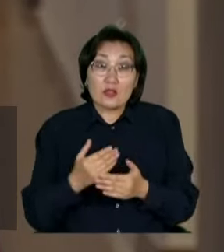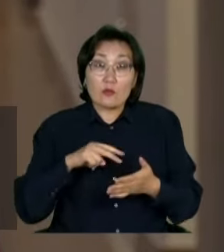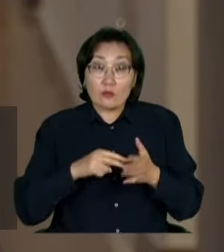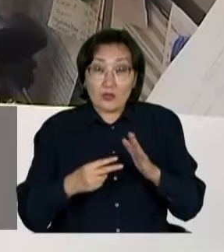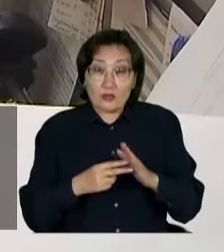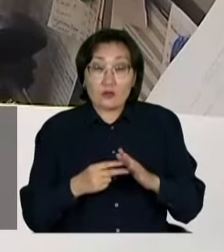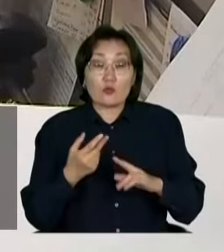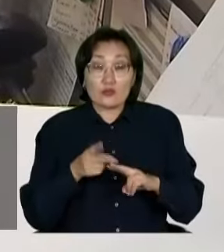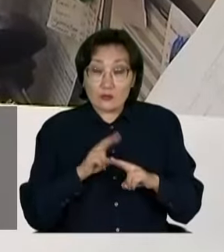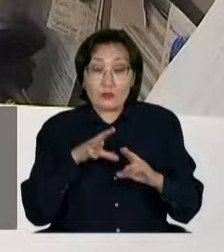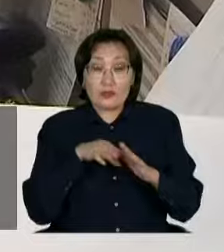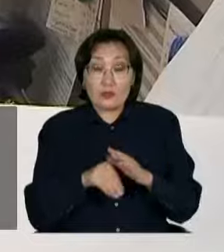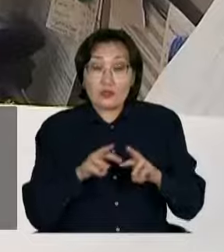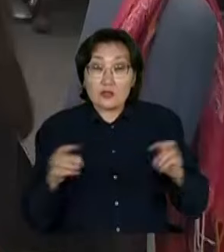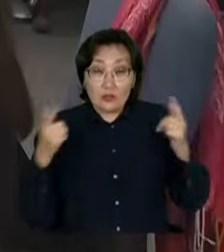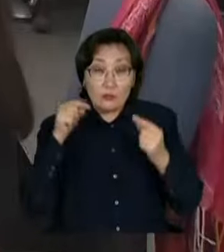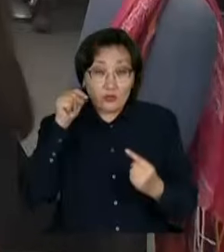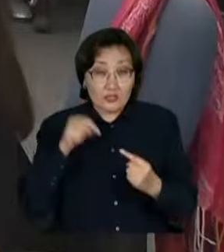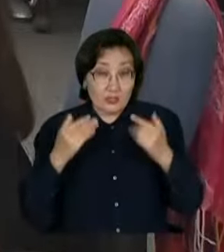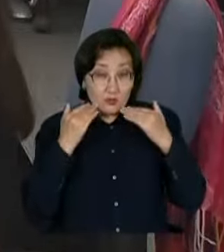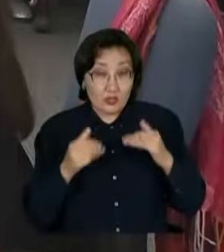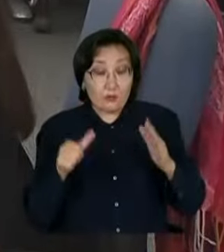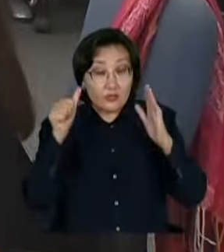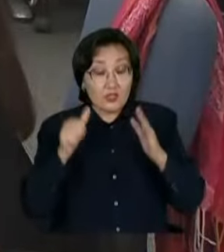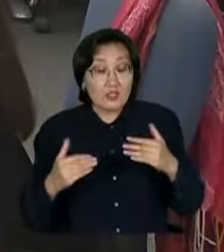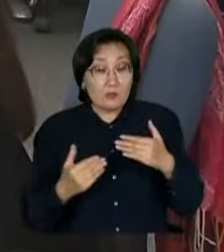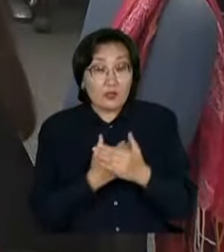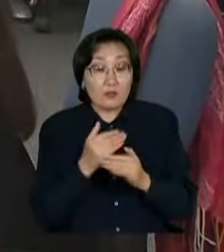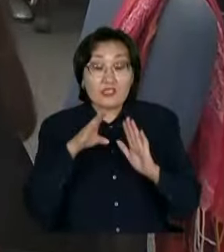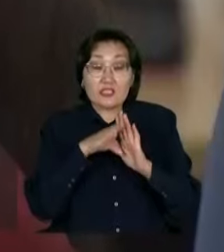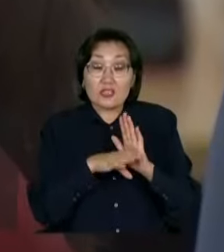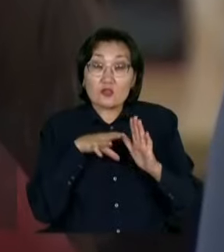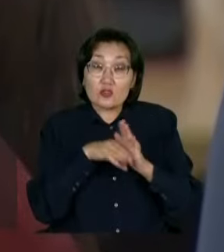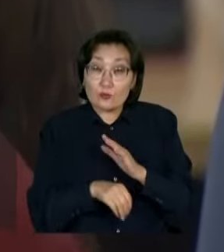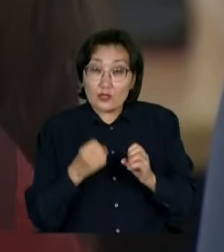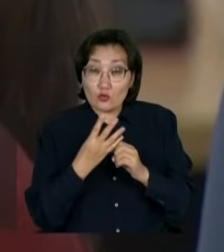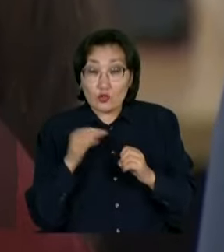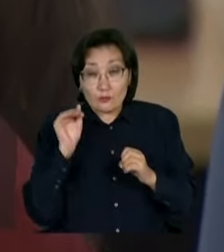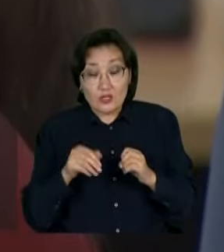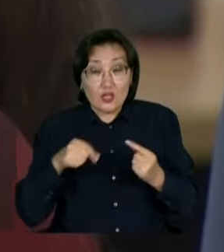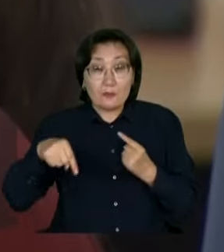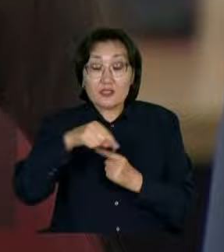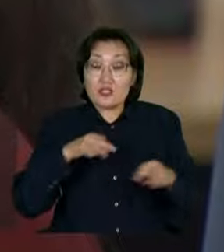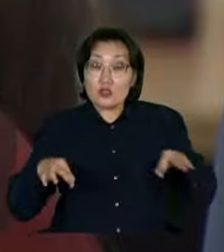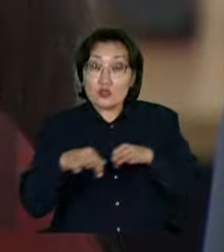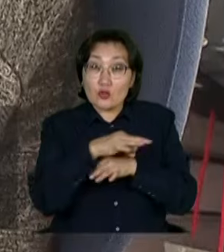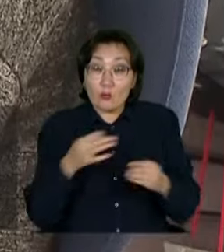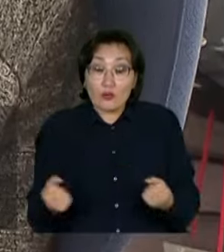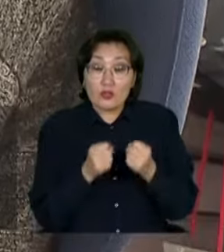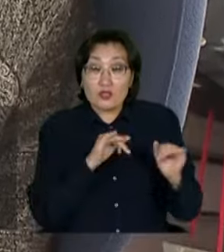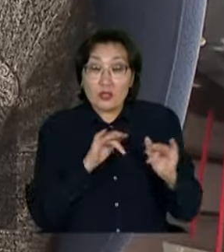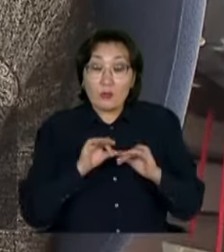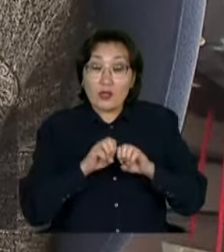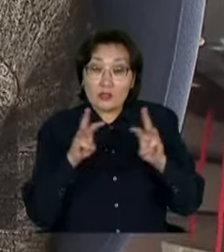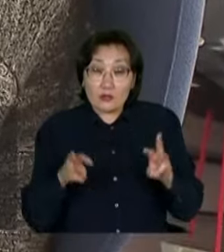бірі осы. Министрлік мәліметіне сүйенсек, соңғы жарты жылда жаңартылған бағдарлама аясында 14 мың бизнес жоба қолдау шарасымен